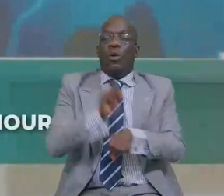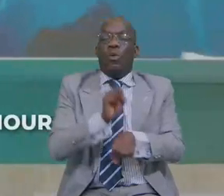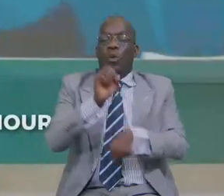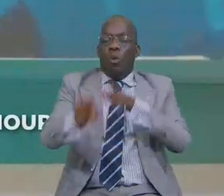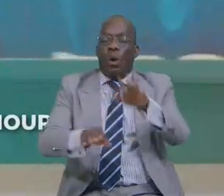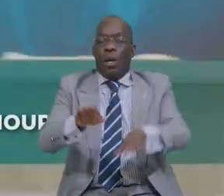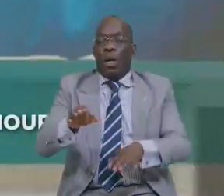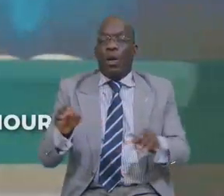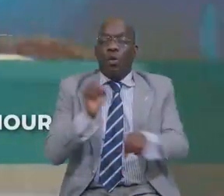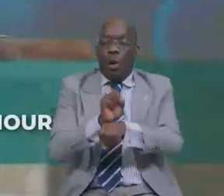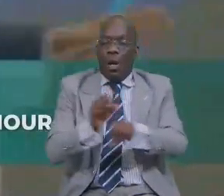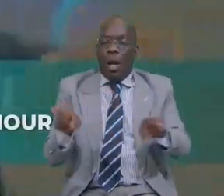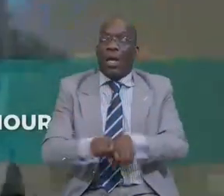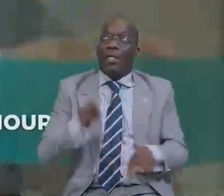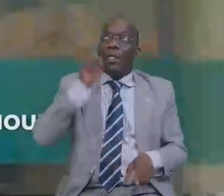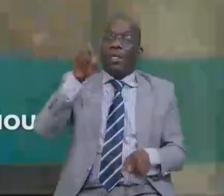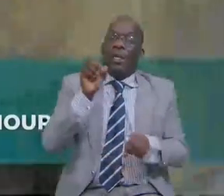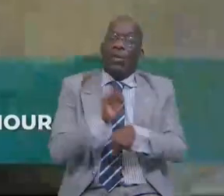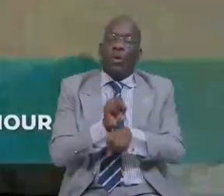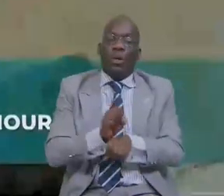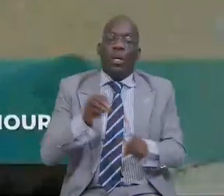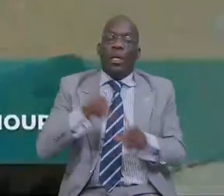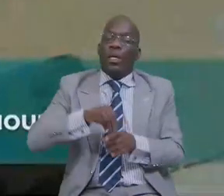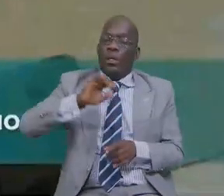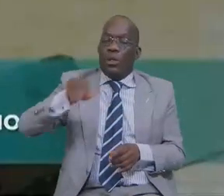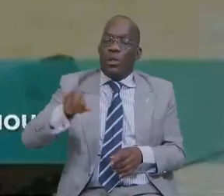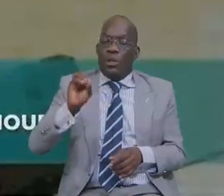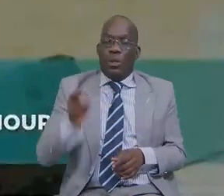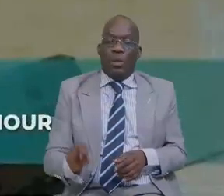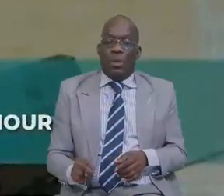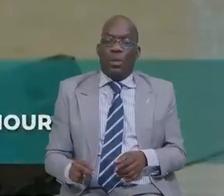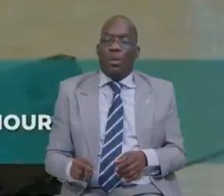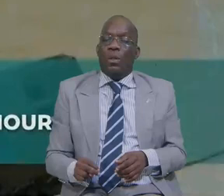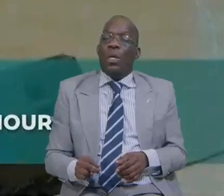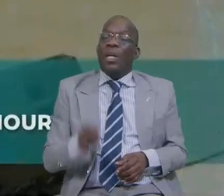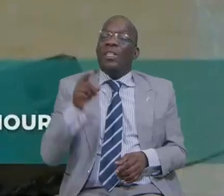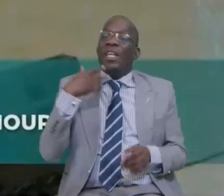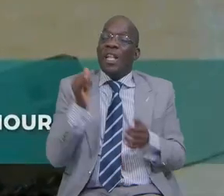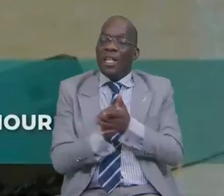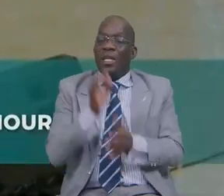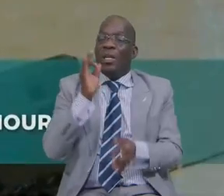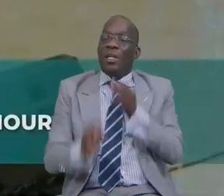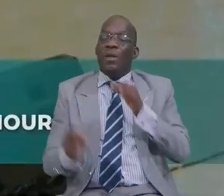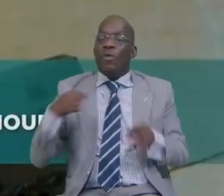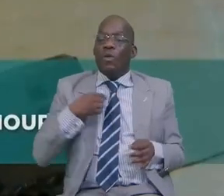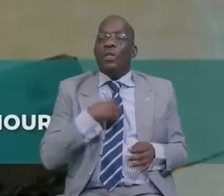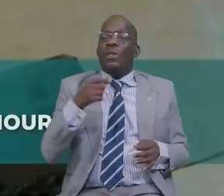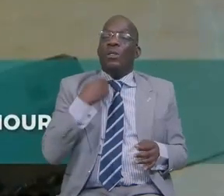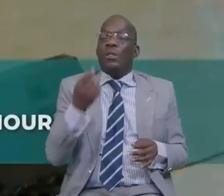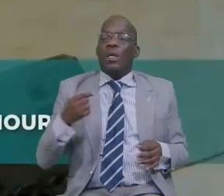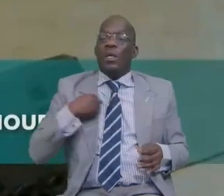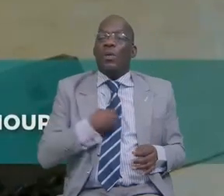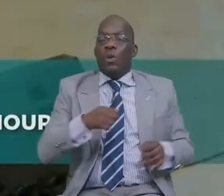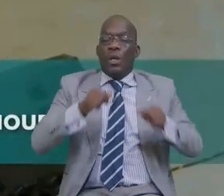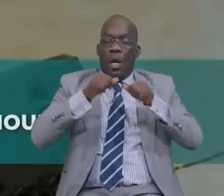travaillé. Nous devons marcher comme il a marché. Si nous disons que nous demeurons en Christ, que nous sommes enfants